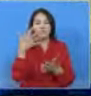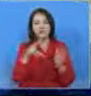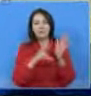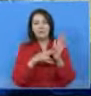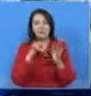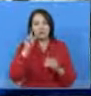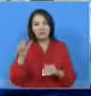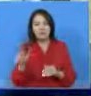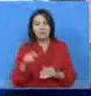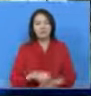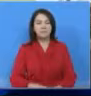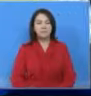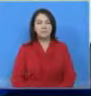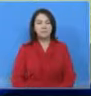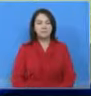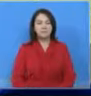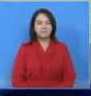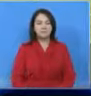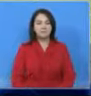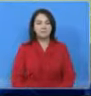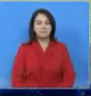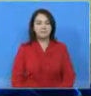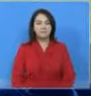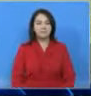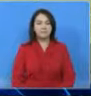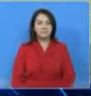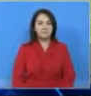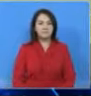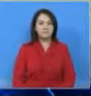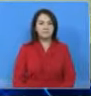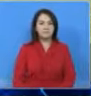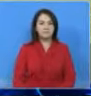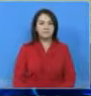58 человек. Анастасия Евсеева, Миржан Аманжулов, телеканал «Актюбе».